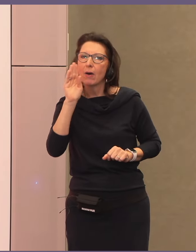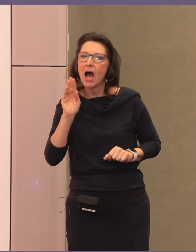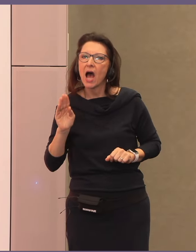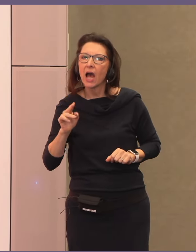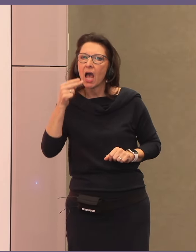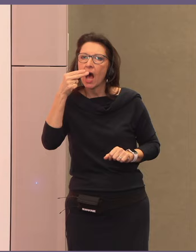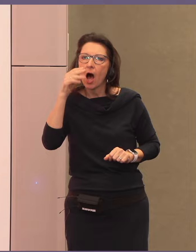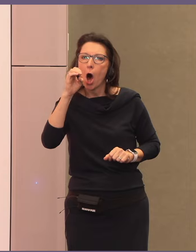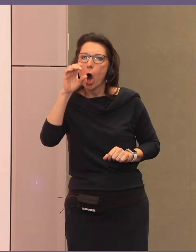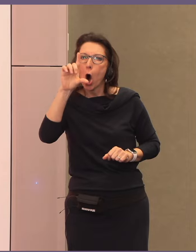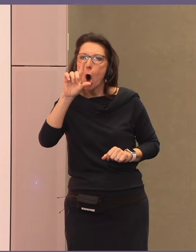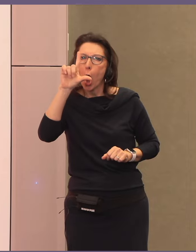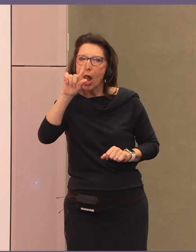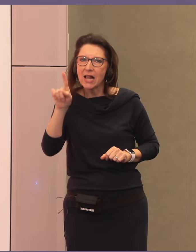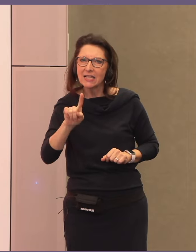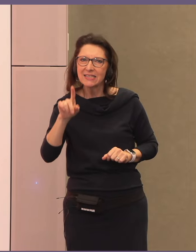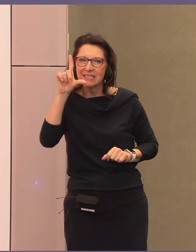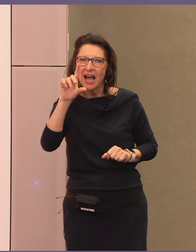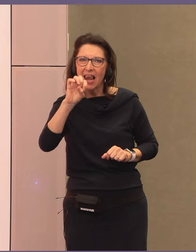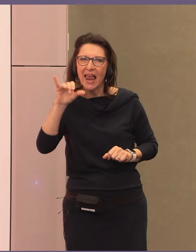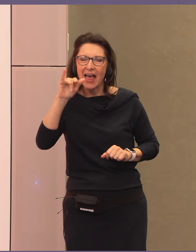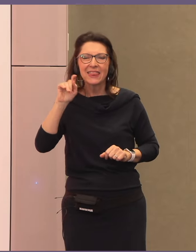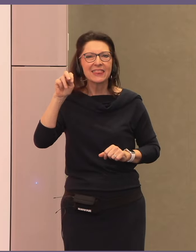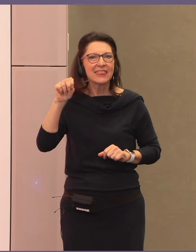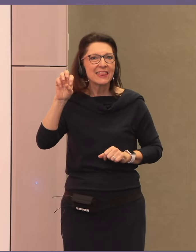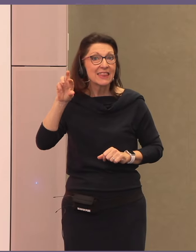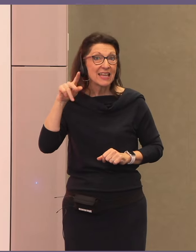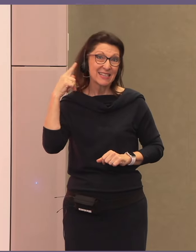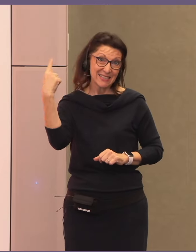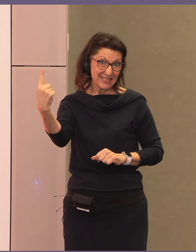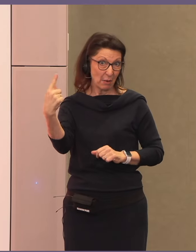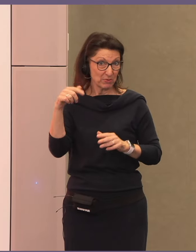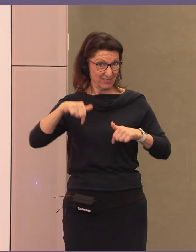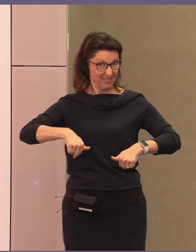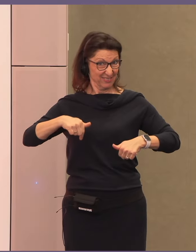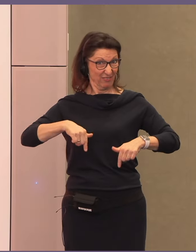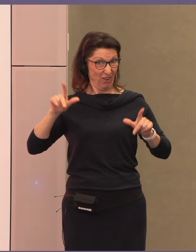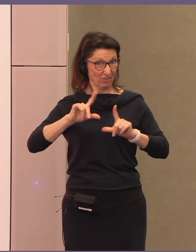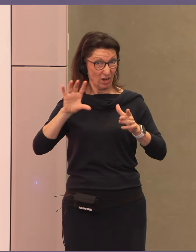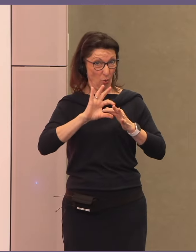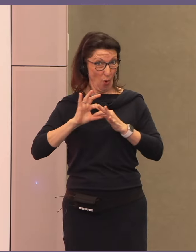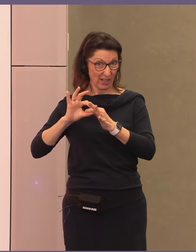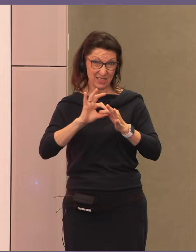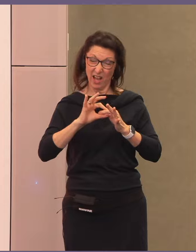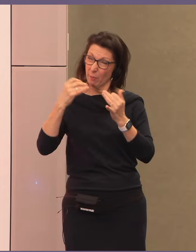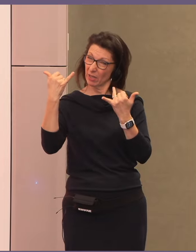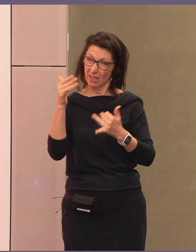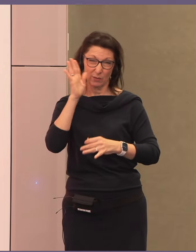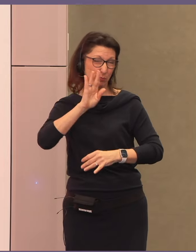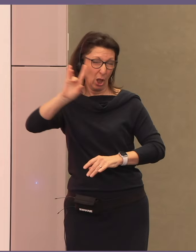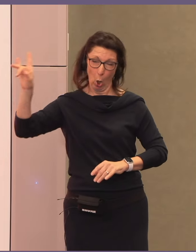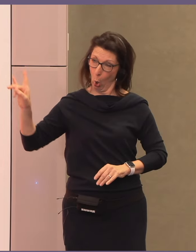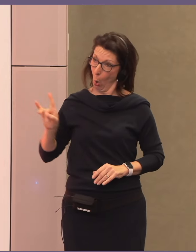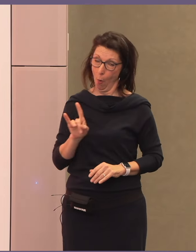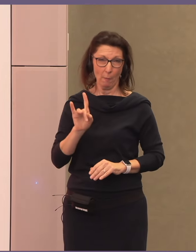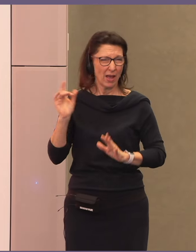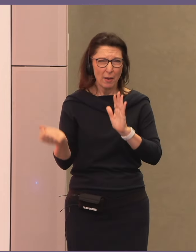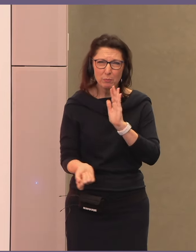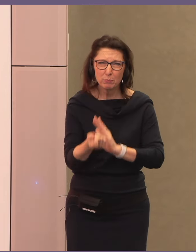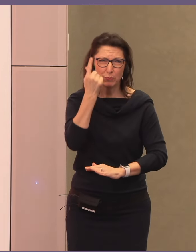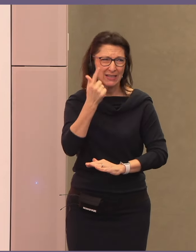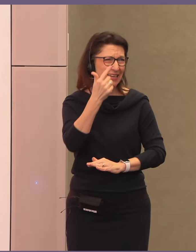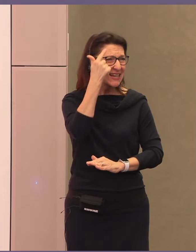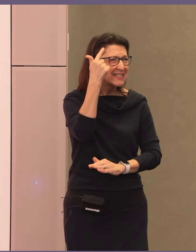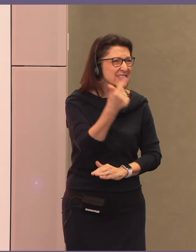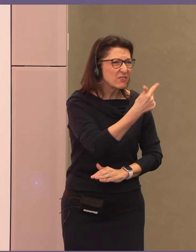Organisatorin des Barbara-Brammer-Symposiums auf die Bühne holen, weil das ist wirklich außergewöhnlich. Zwei-Säle